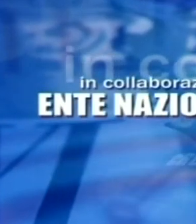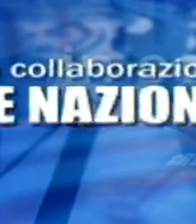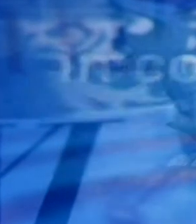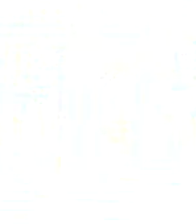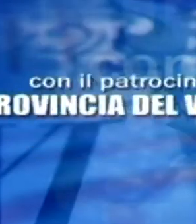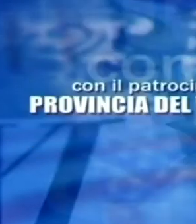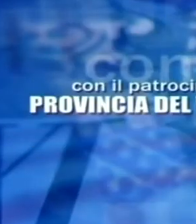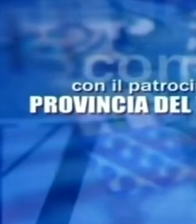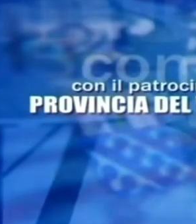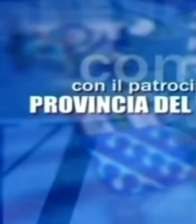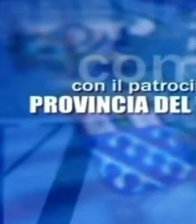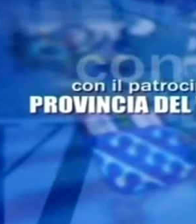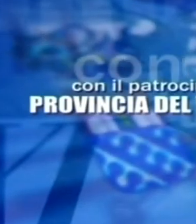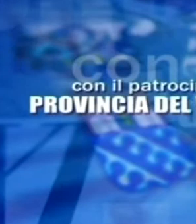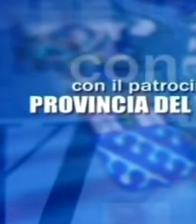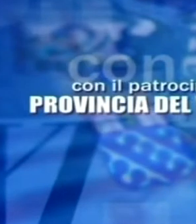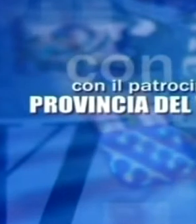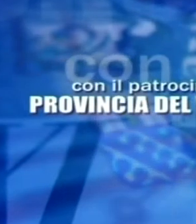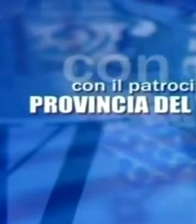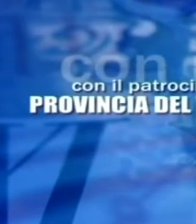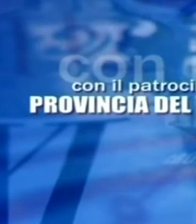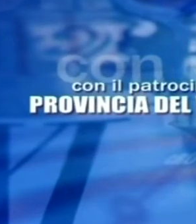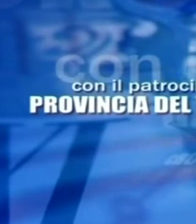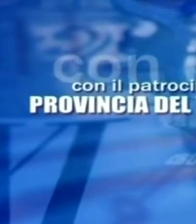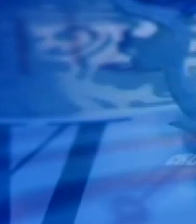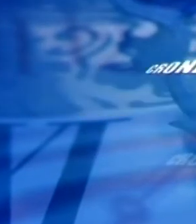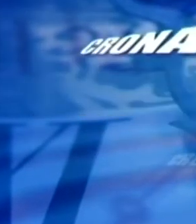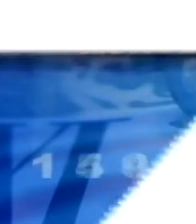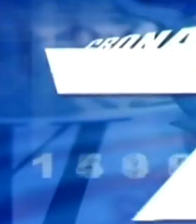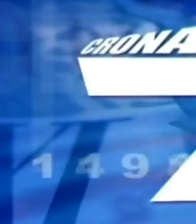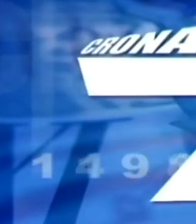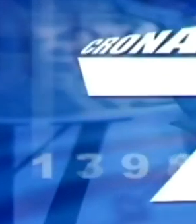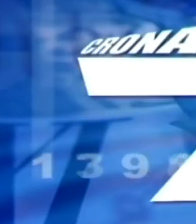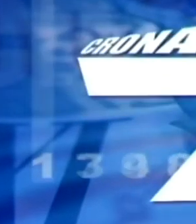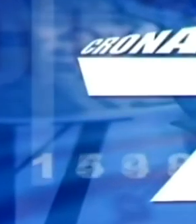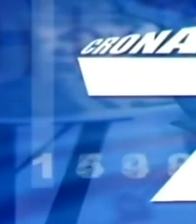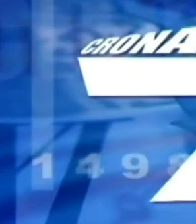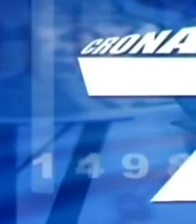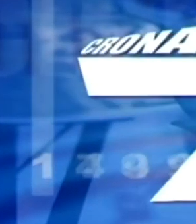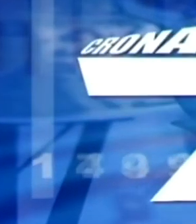We'll be right back.